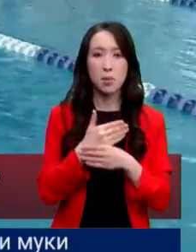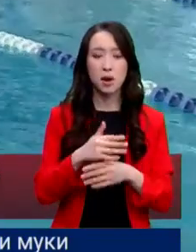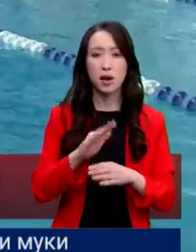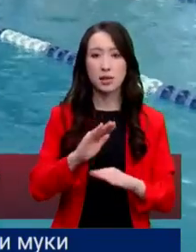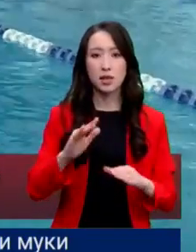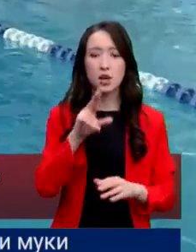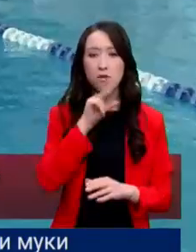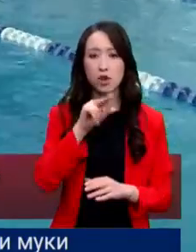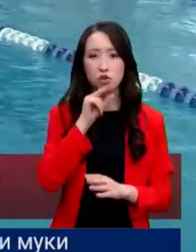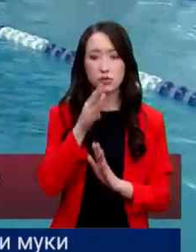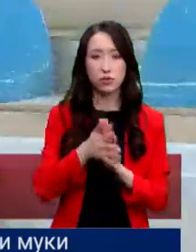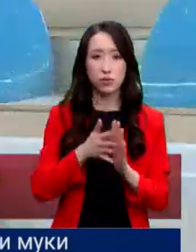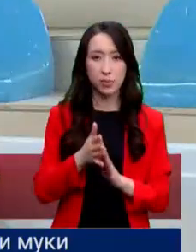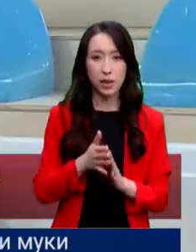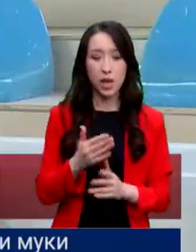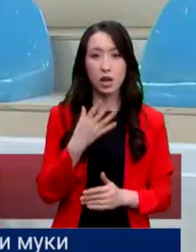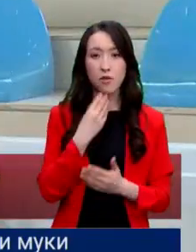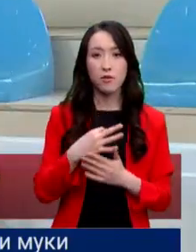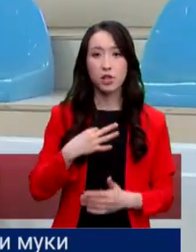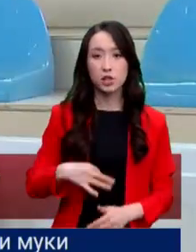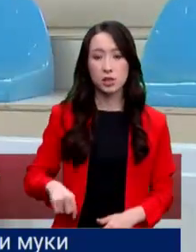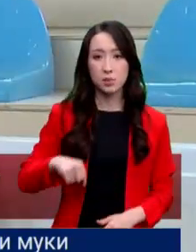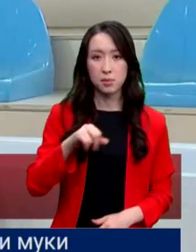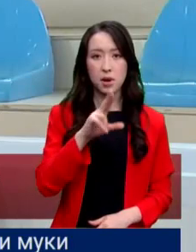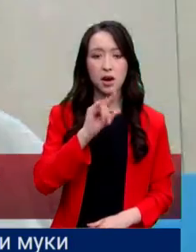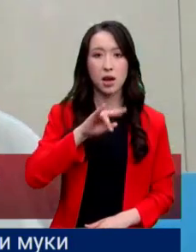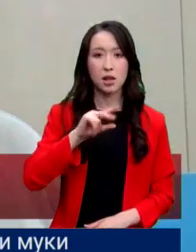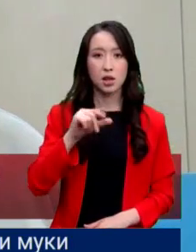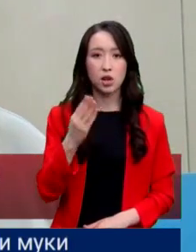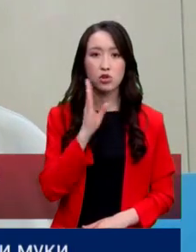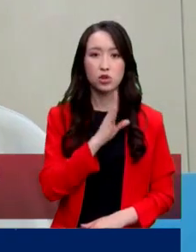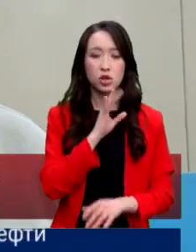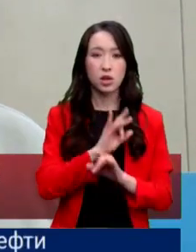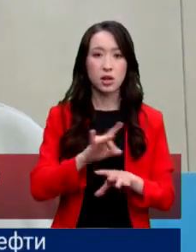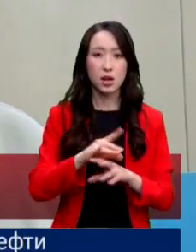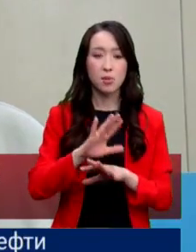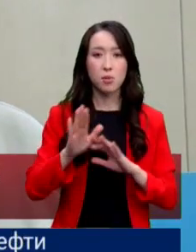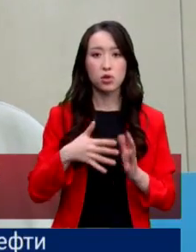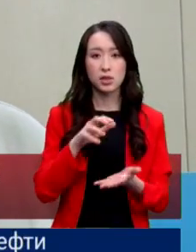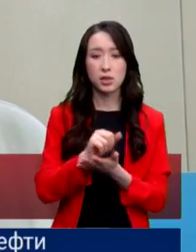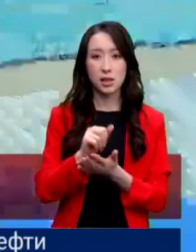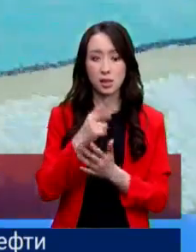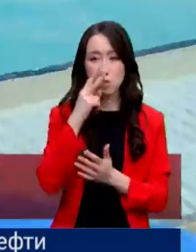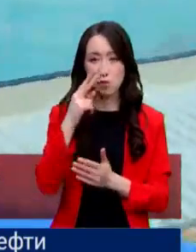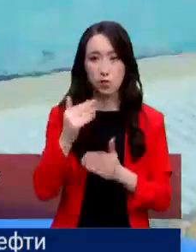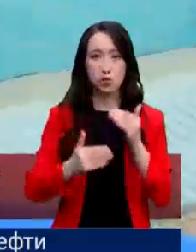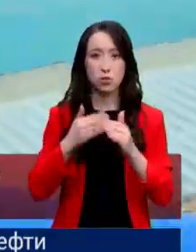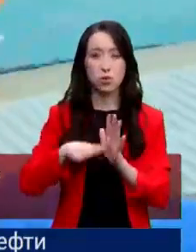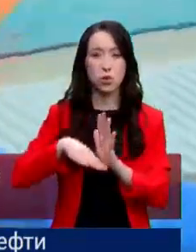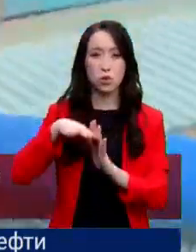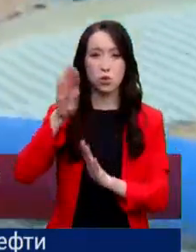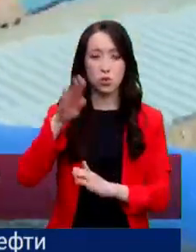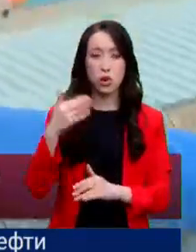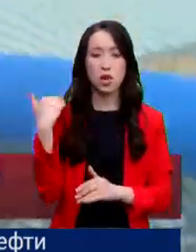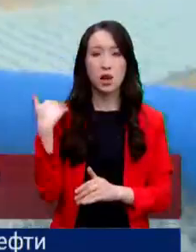речевых функций. Своего сына сегодня привезла и Карлыга Жумадилова. Женщина рассказывает, после занятий прогресс отмечают даже врачи. Они